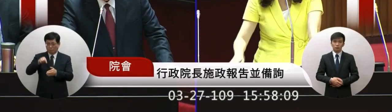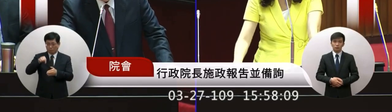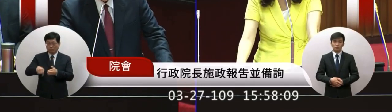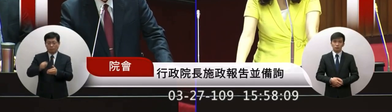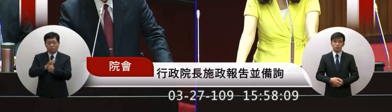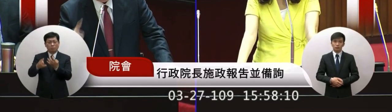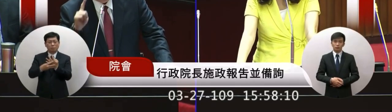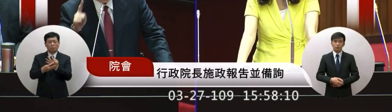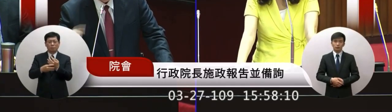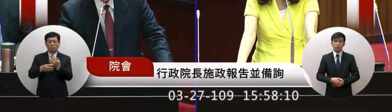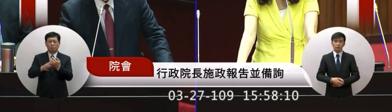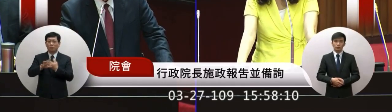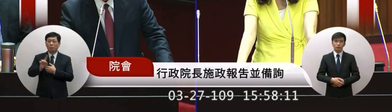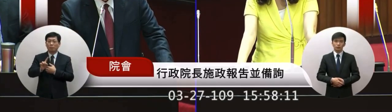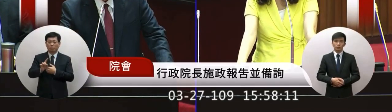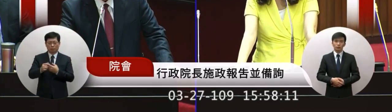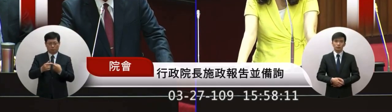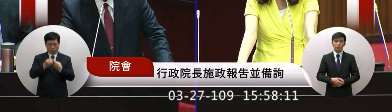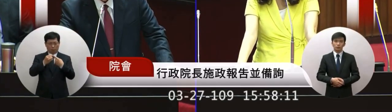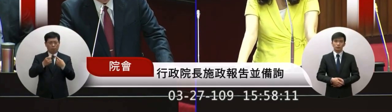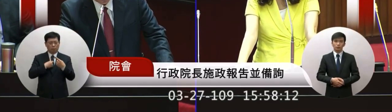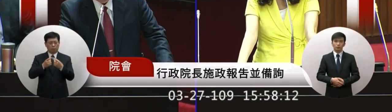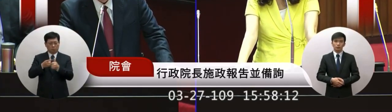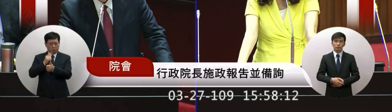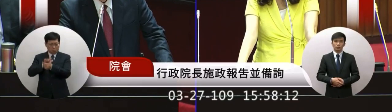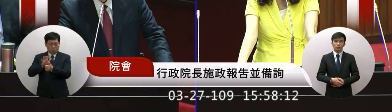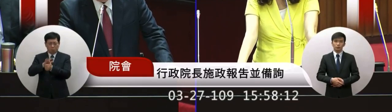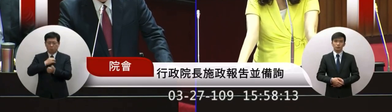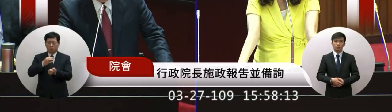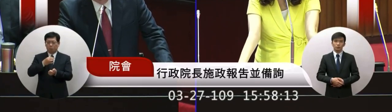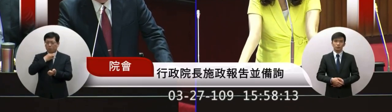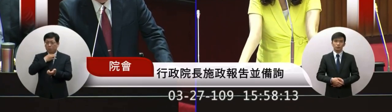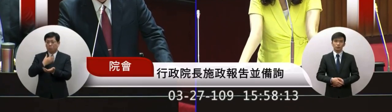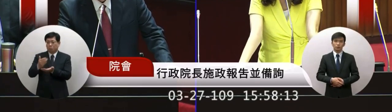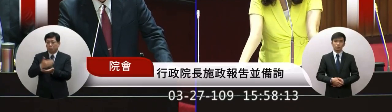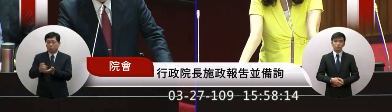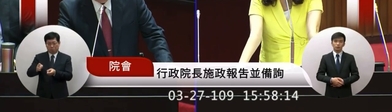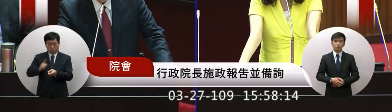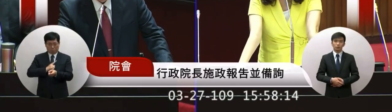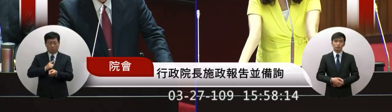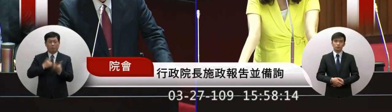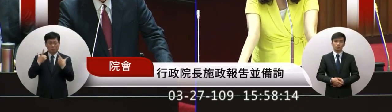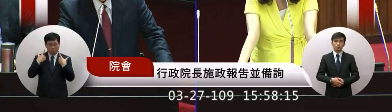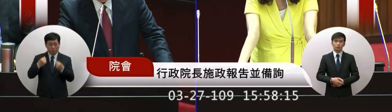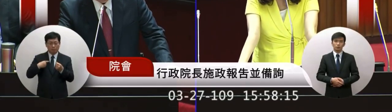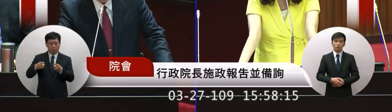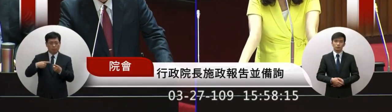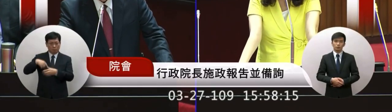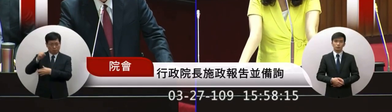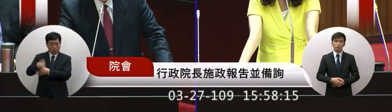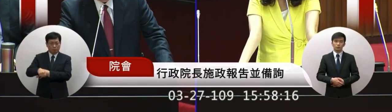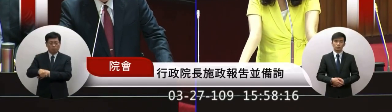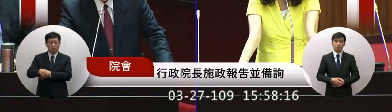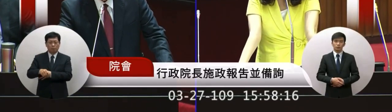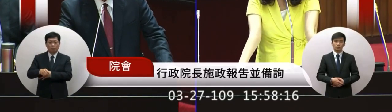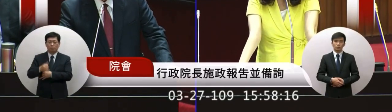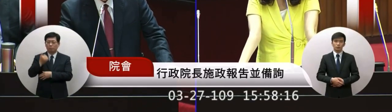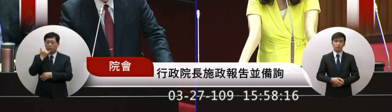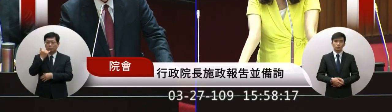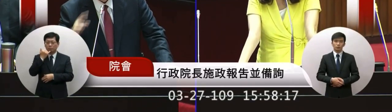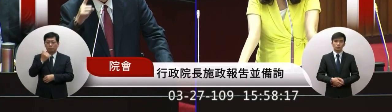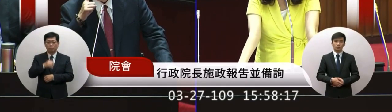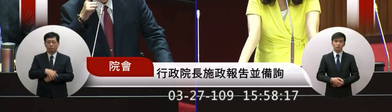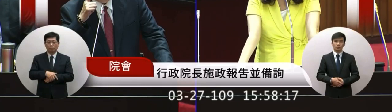的话，第一个，我们第一定要先做好纾困，让产业界愿意呢这一次能